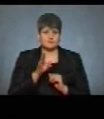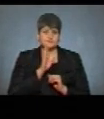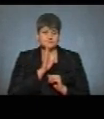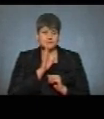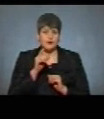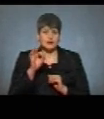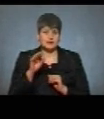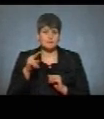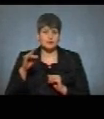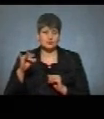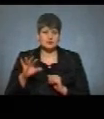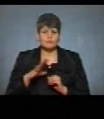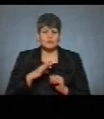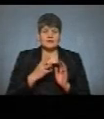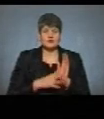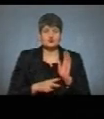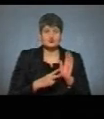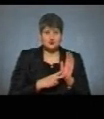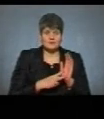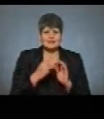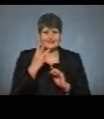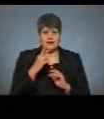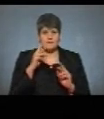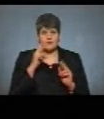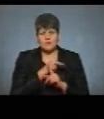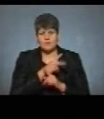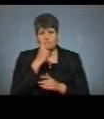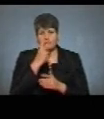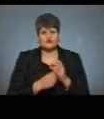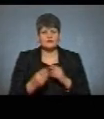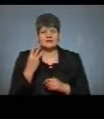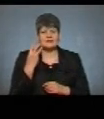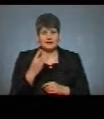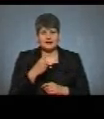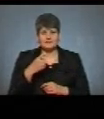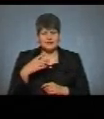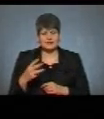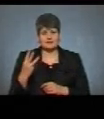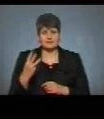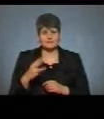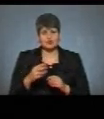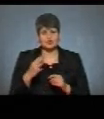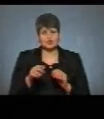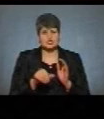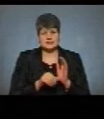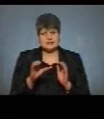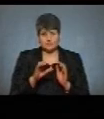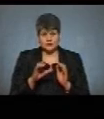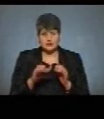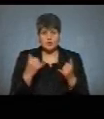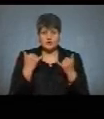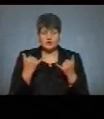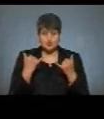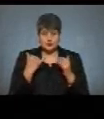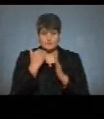Підгрушна фінішувала 97-ю з 3 промахами, програючи у 3 хвилини 46 секунд. На сьогодні у загальному рейтингу на Кубку світу